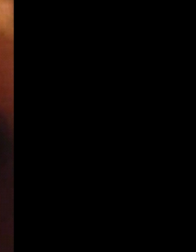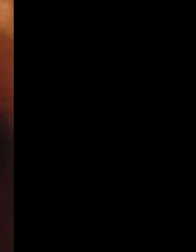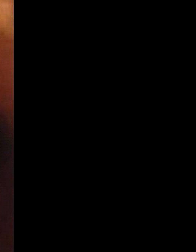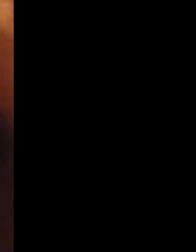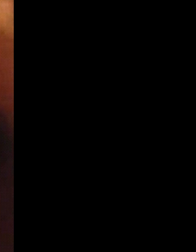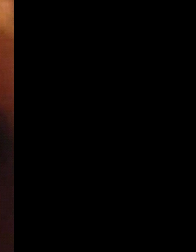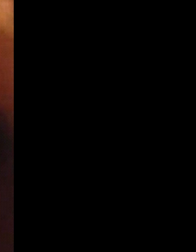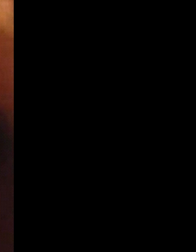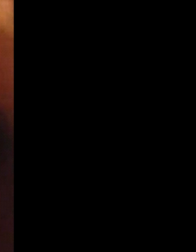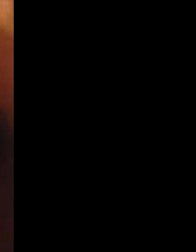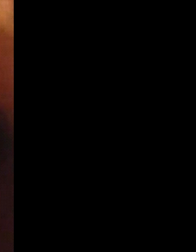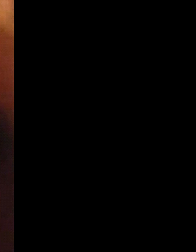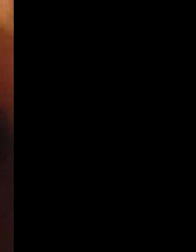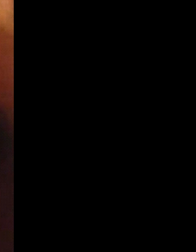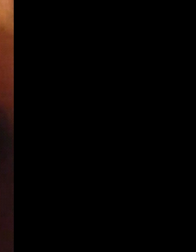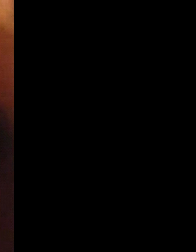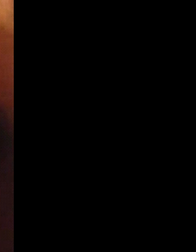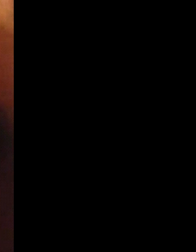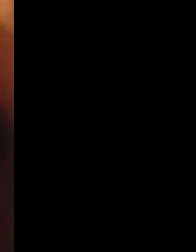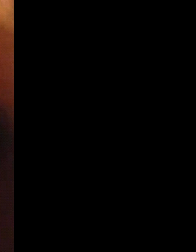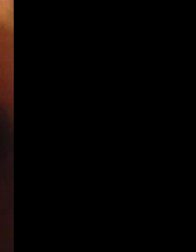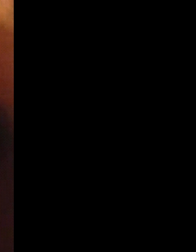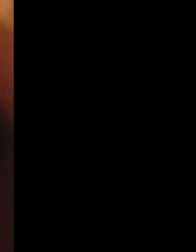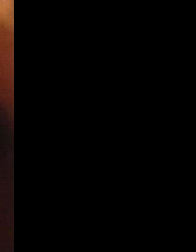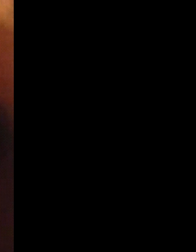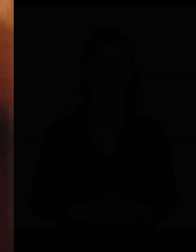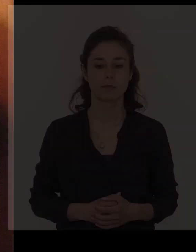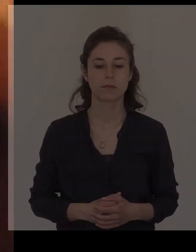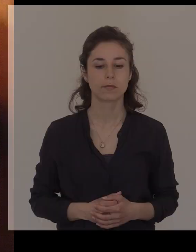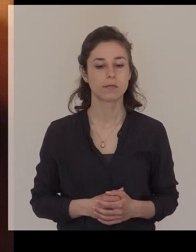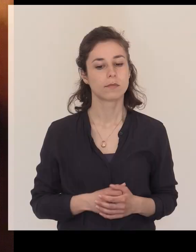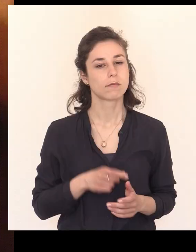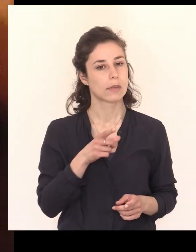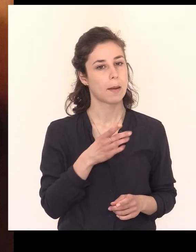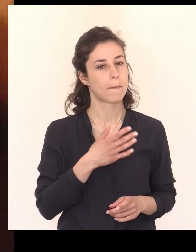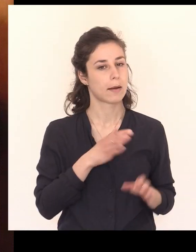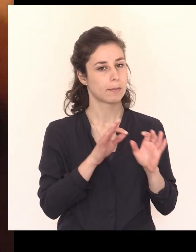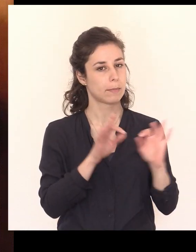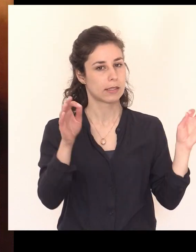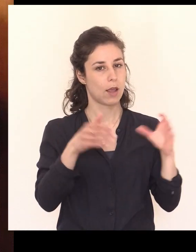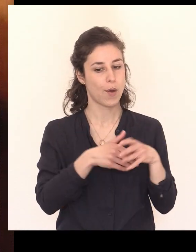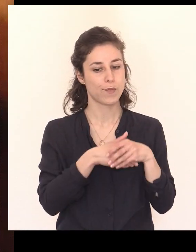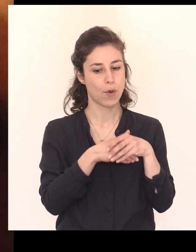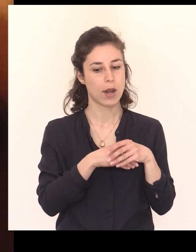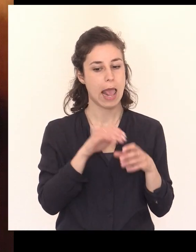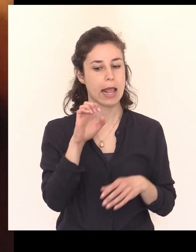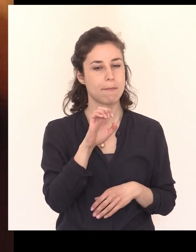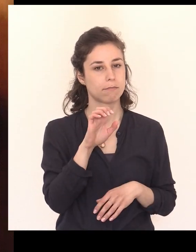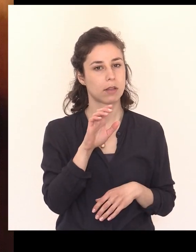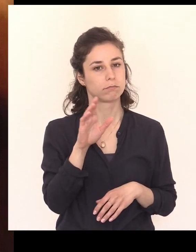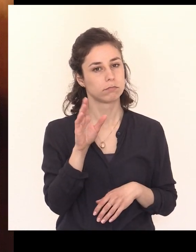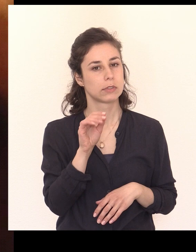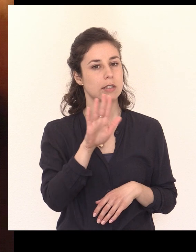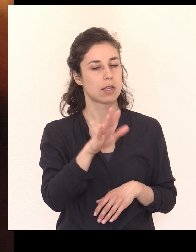ganz entspannte Situation wohl gerade. Und beide sind so mit so einer rollenden Decke bedeckt. Das ist